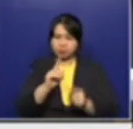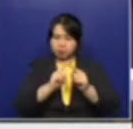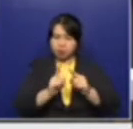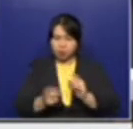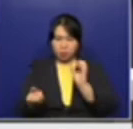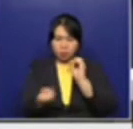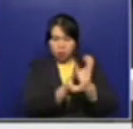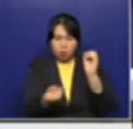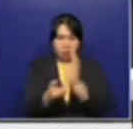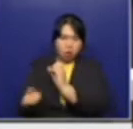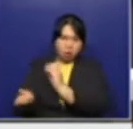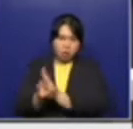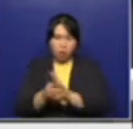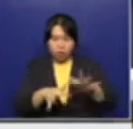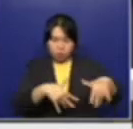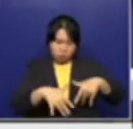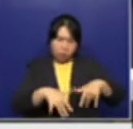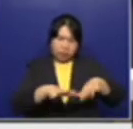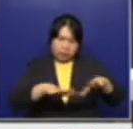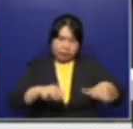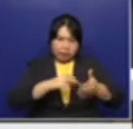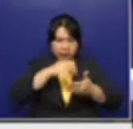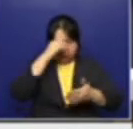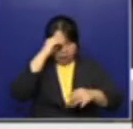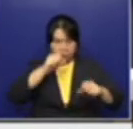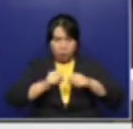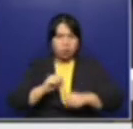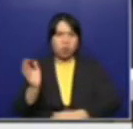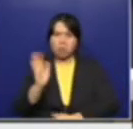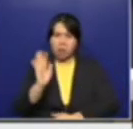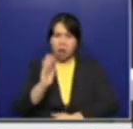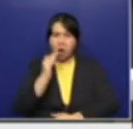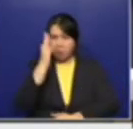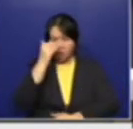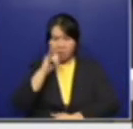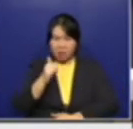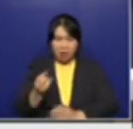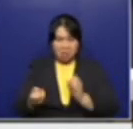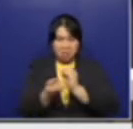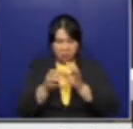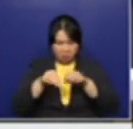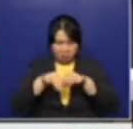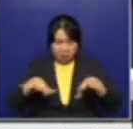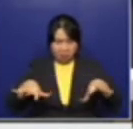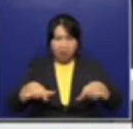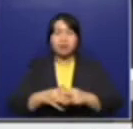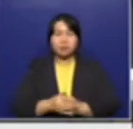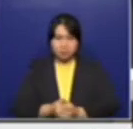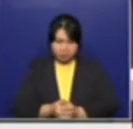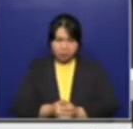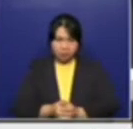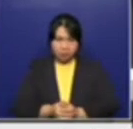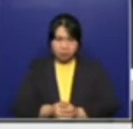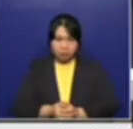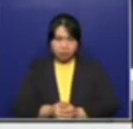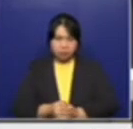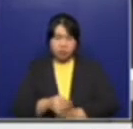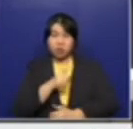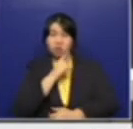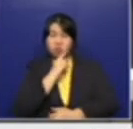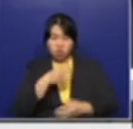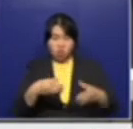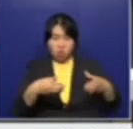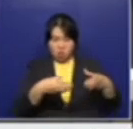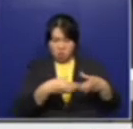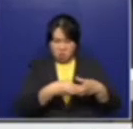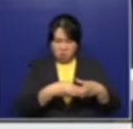นนิสิตและนักศึกษาเพื่อสร้างความขัดแย้งในวงกว้างให้สูงขึ้นอย่ามองคนที่คิดเห็นต่างเป็